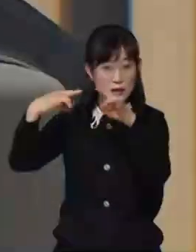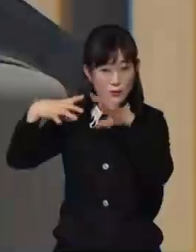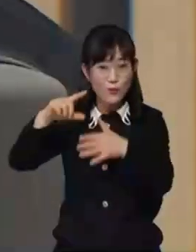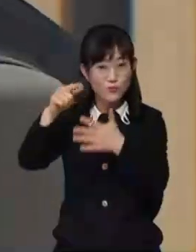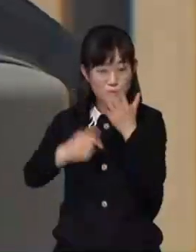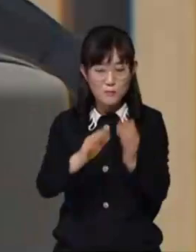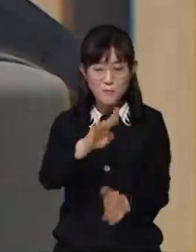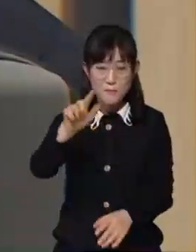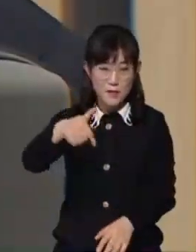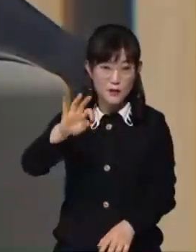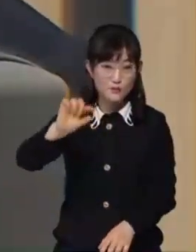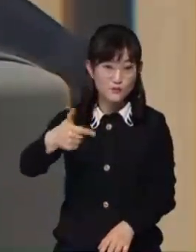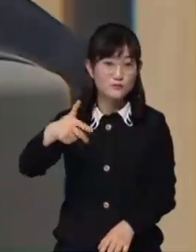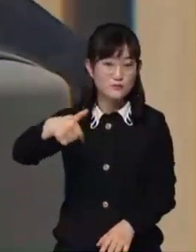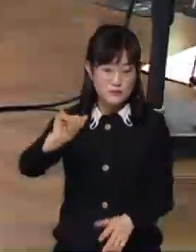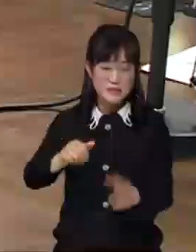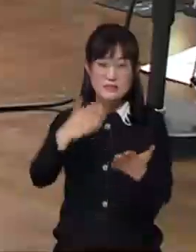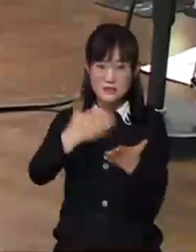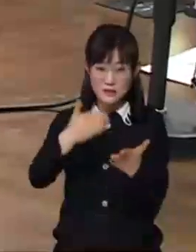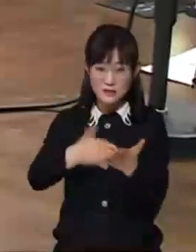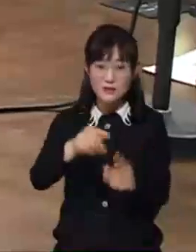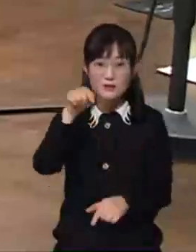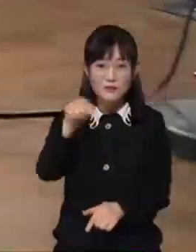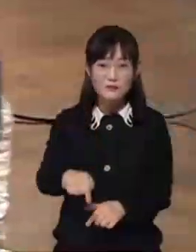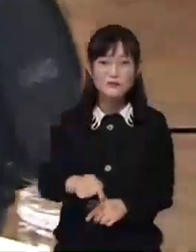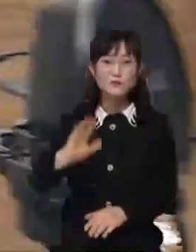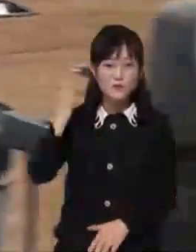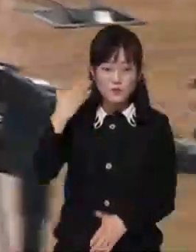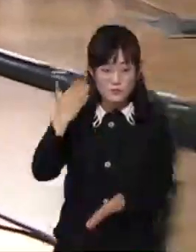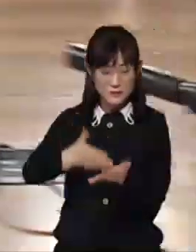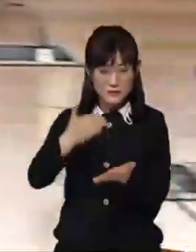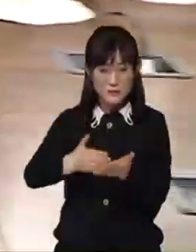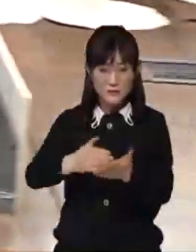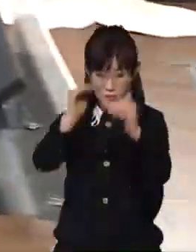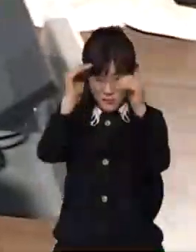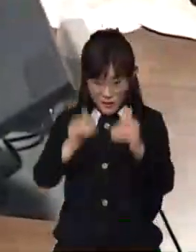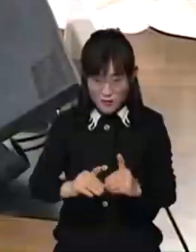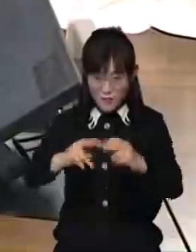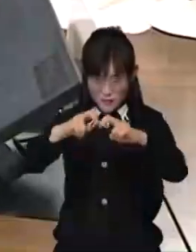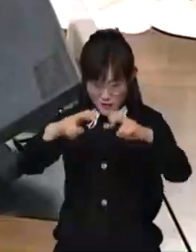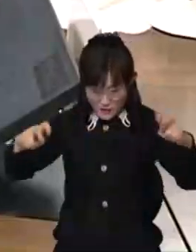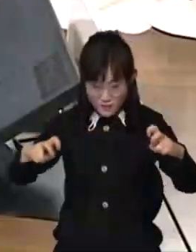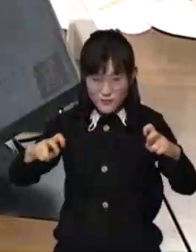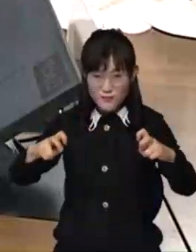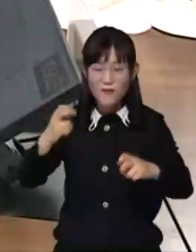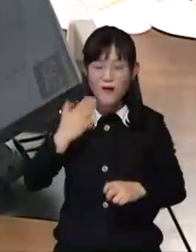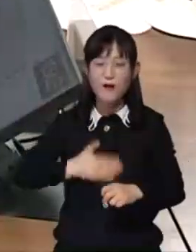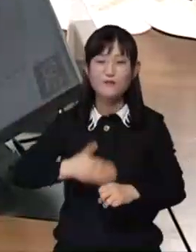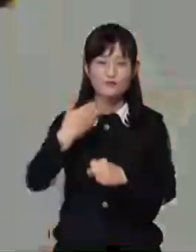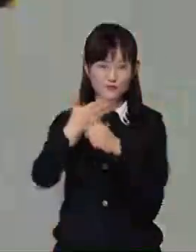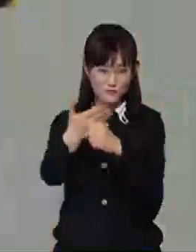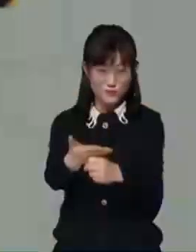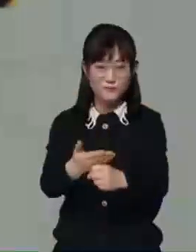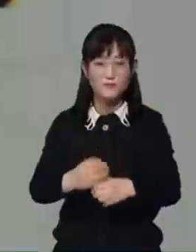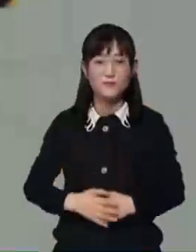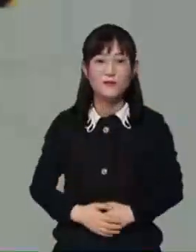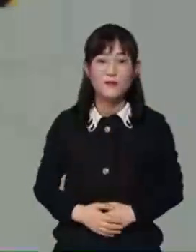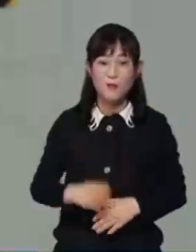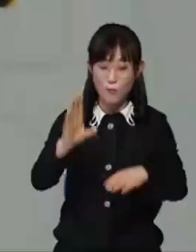프로그램 백운기의 시사일 번지는 최신 정치 이슈를 깊이 있게 분석해 청취자들에게 전하고 있습니다